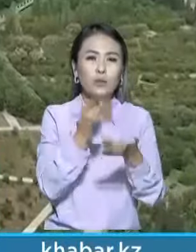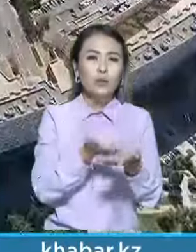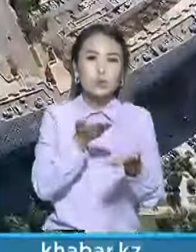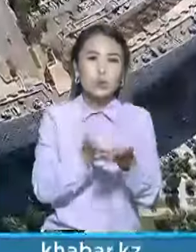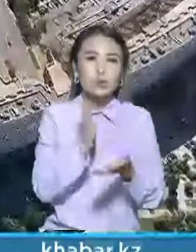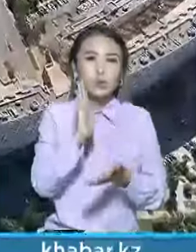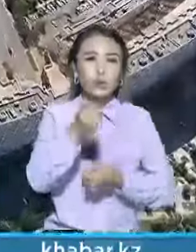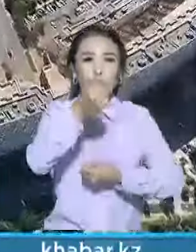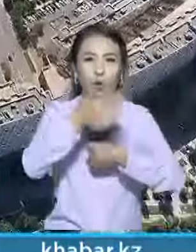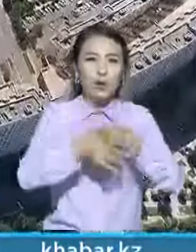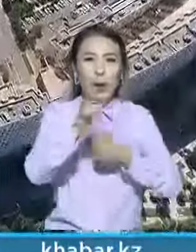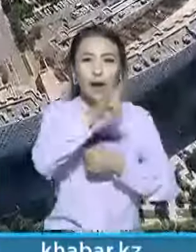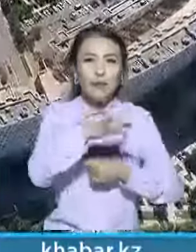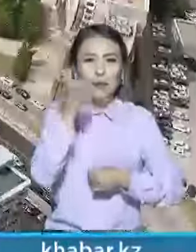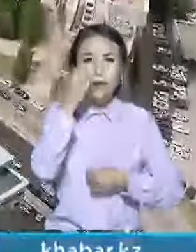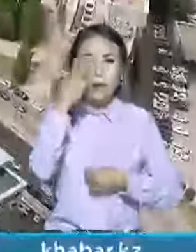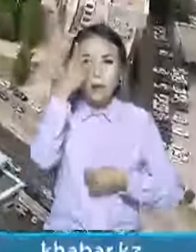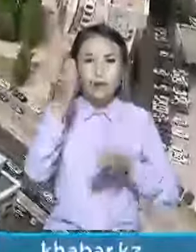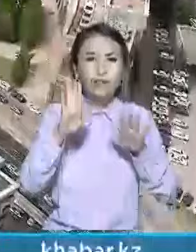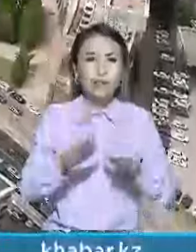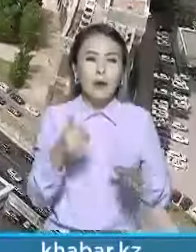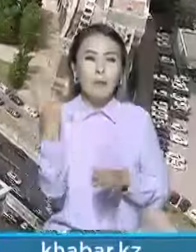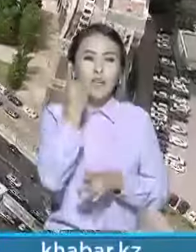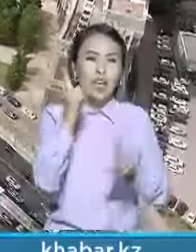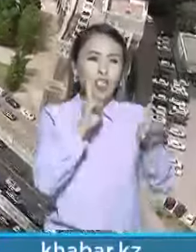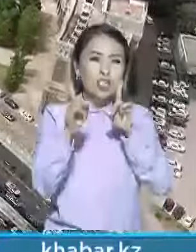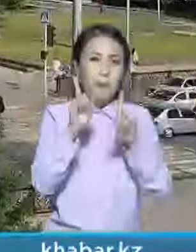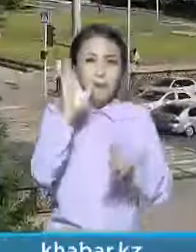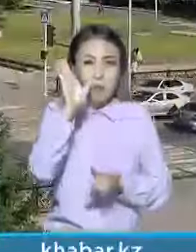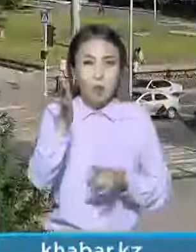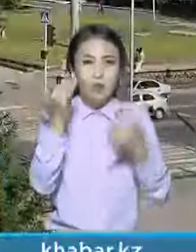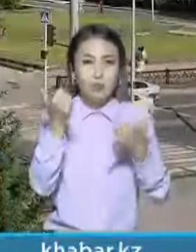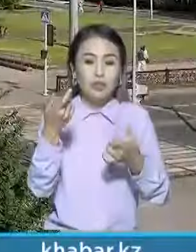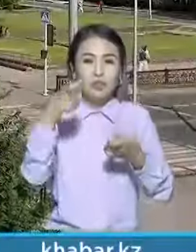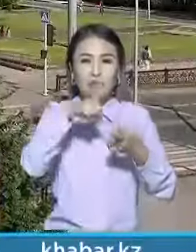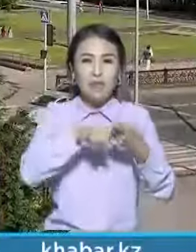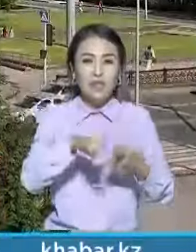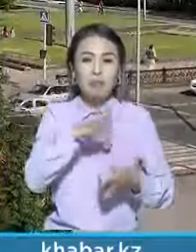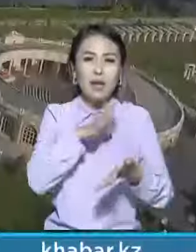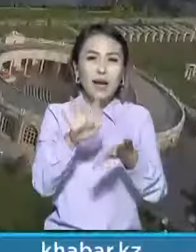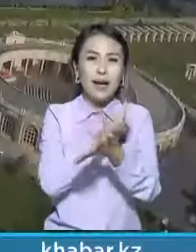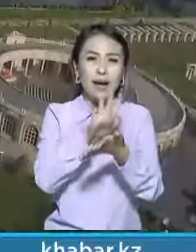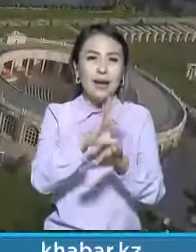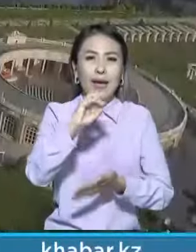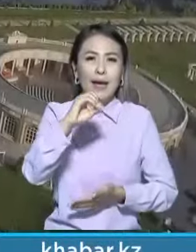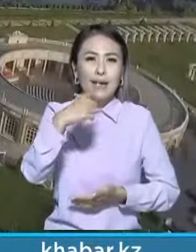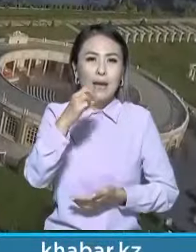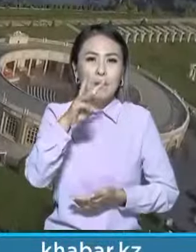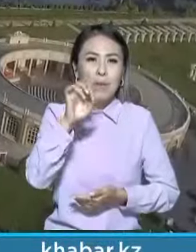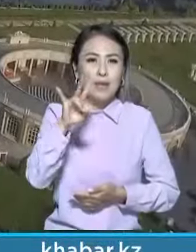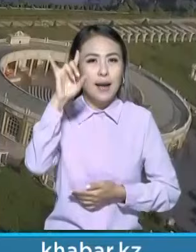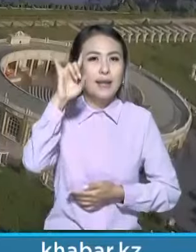және Орталық Азия мен Жапония диалогының 1 саммиті өтеді. Осыған байланысты Егемен Қазақстан газетінде мемлекет басшысы Қасым